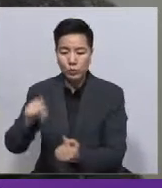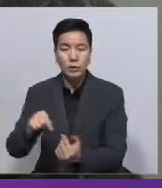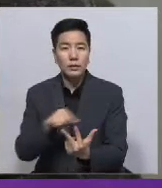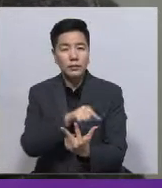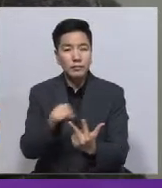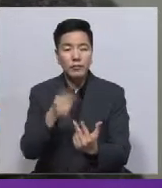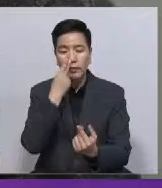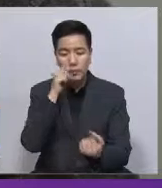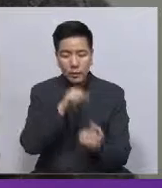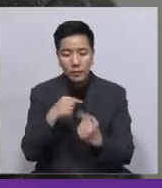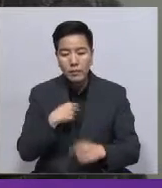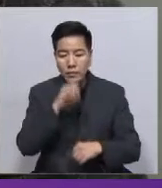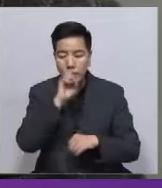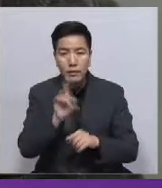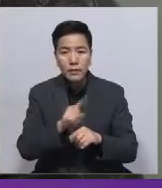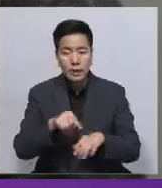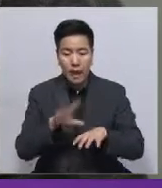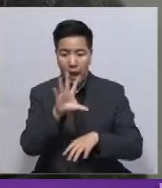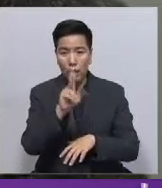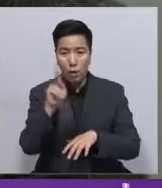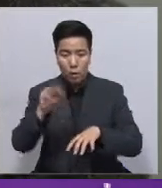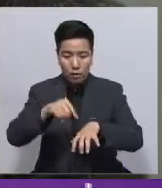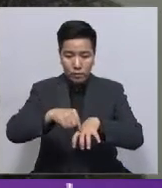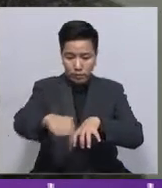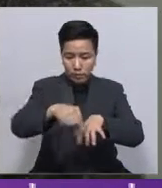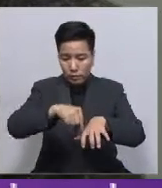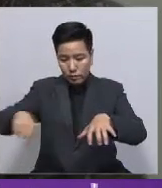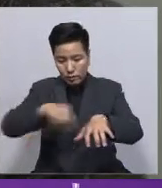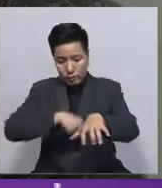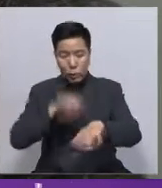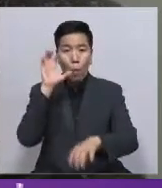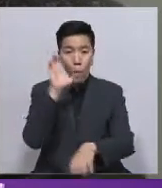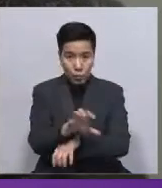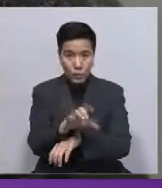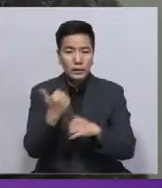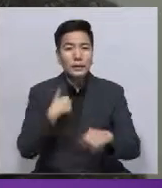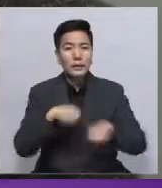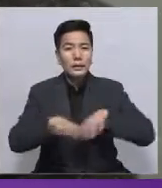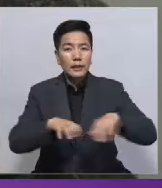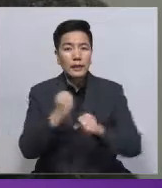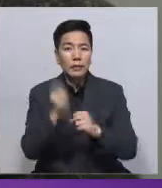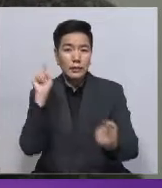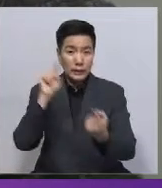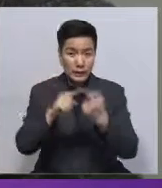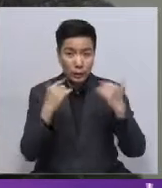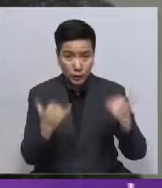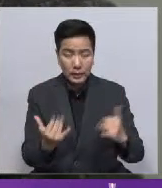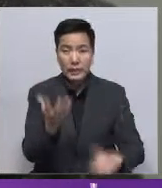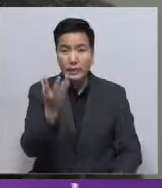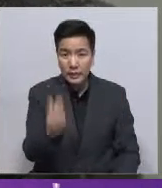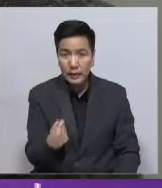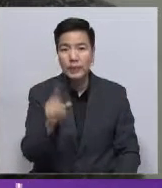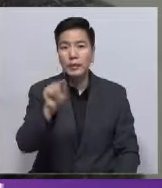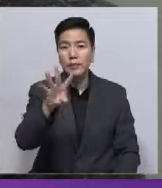ดก็เราก็ประกาศในรัศมี5กิโลที่จะควบคุมนะครับเราดำเนินการไปจนถึงวันนี้เนี่ยเหลือ